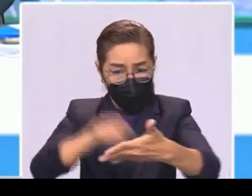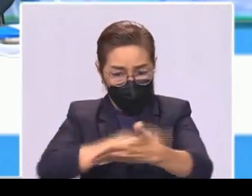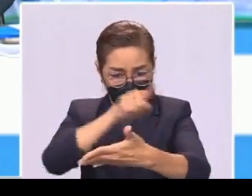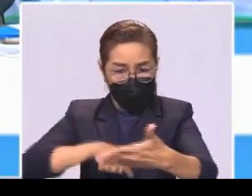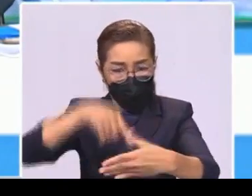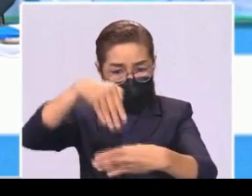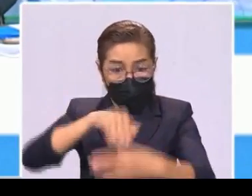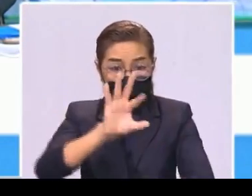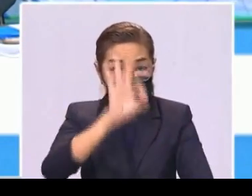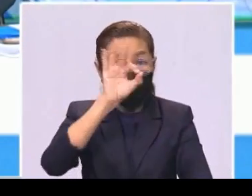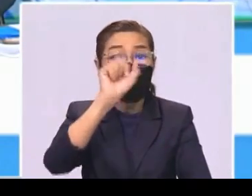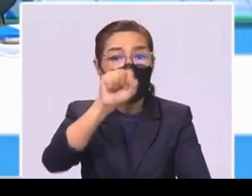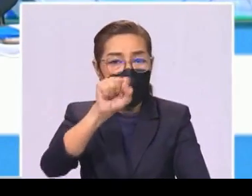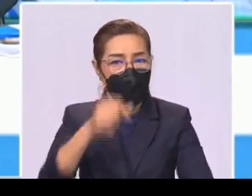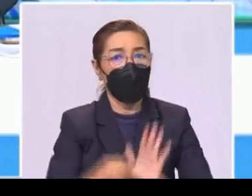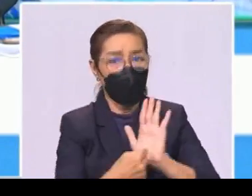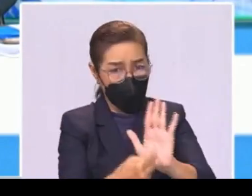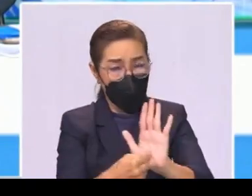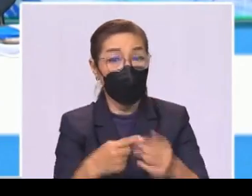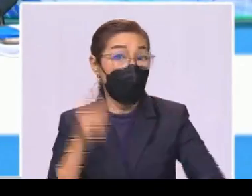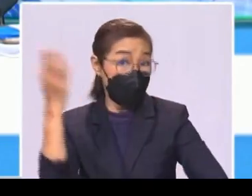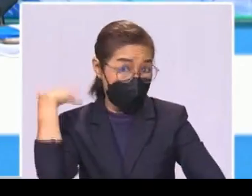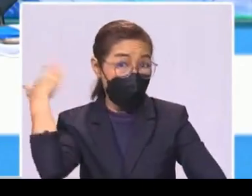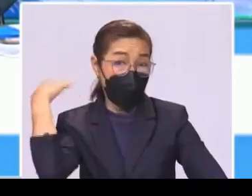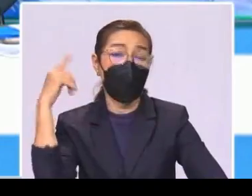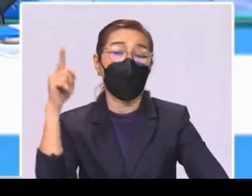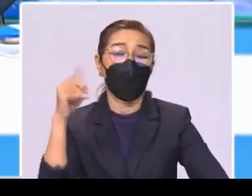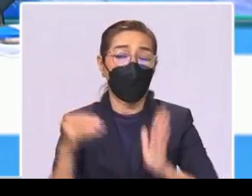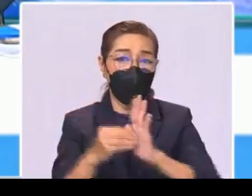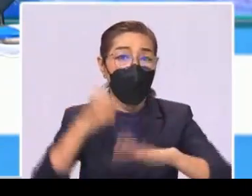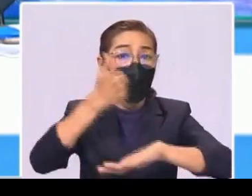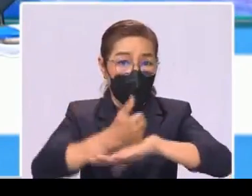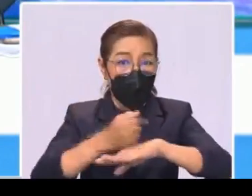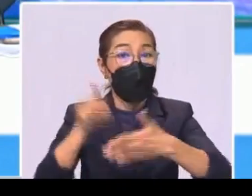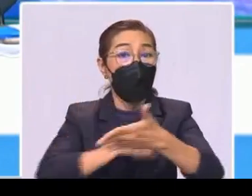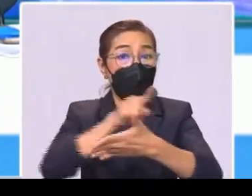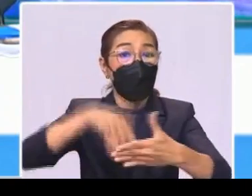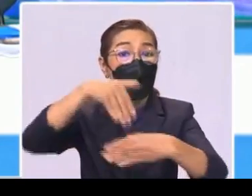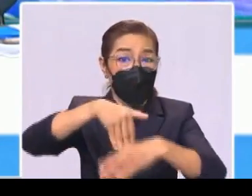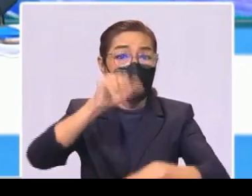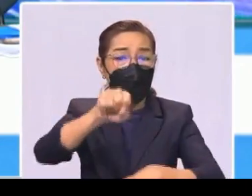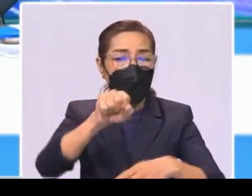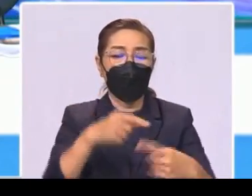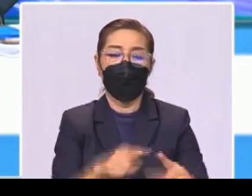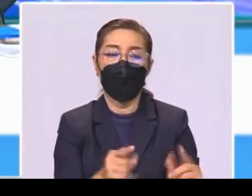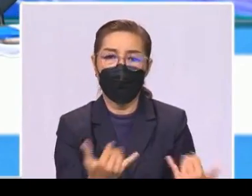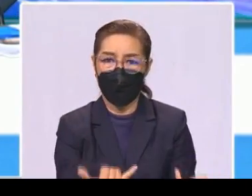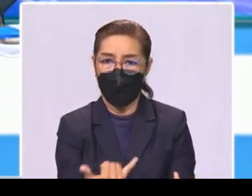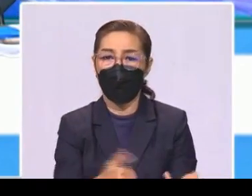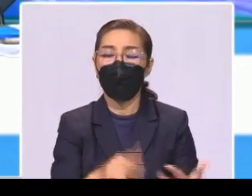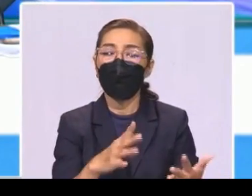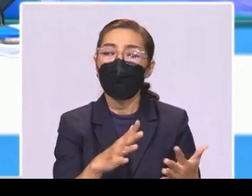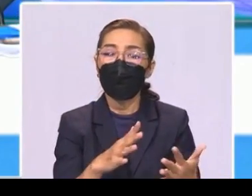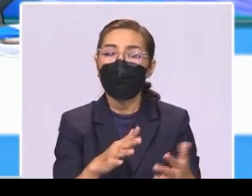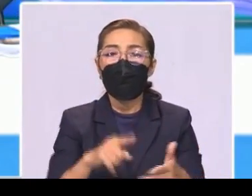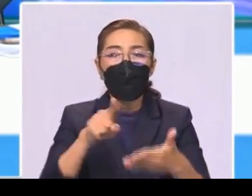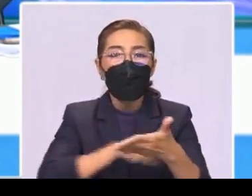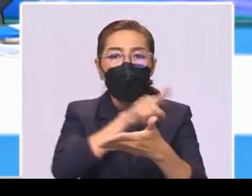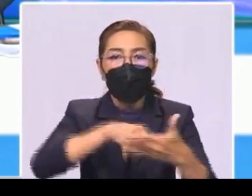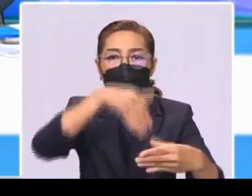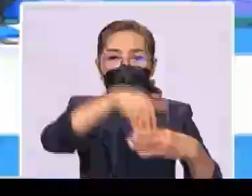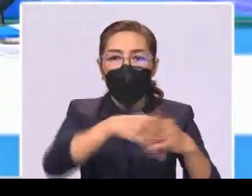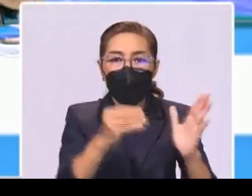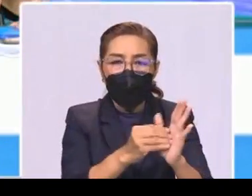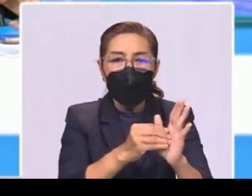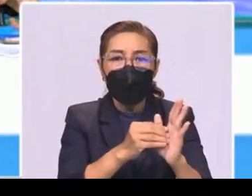อย่างนะครับเพราะที่ผ่านมาก็มาจากการเลือกตั้งใช่มั้ยครับใช่ค่ะก็เลยทำให้บรรยากาศการเลือกตั้งผู้ว่ากทมเนี่ยยังกมีการ